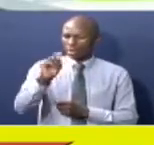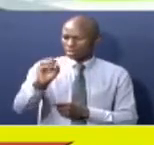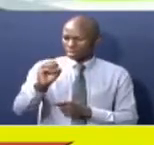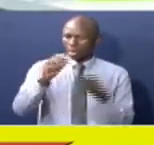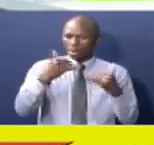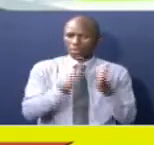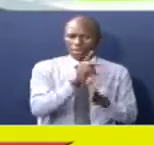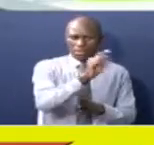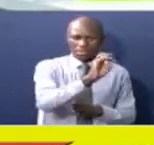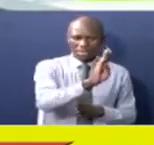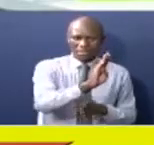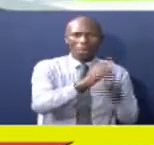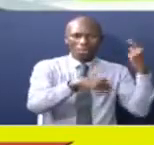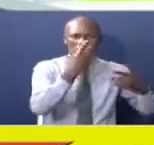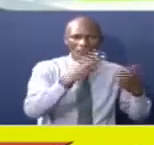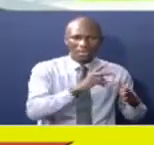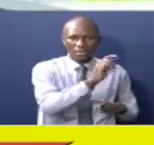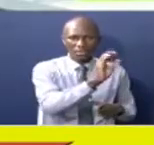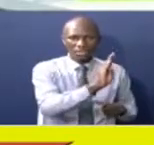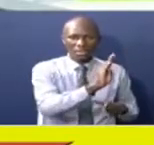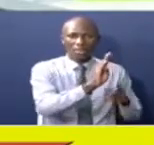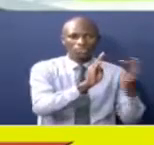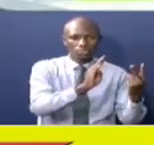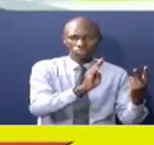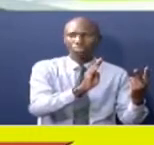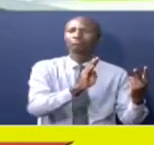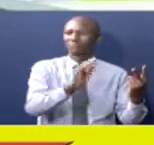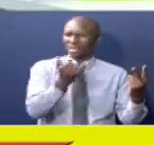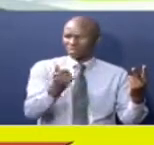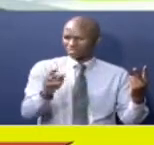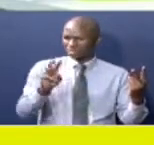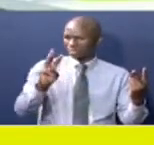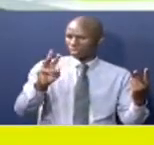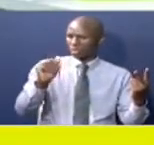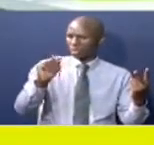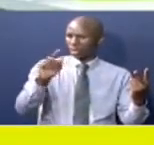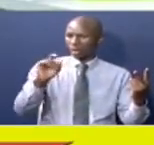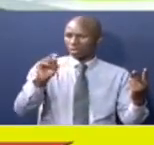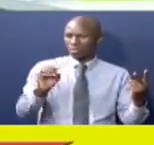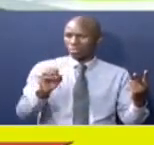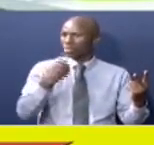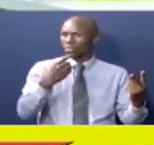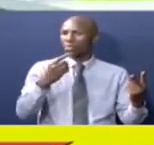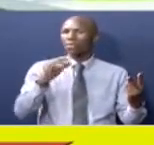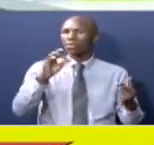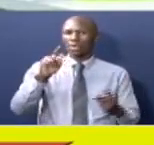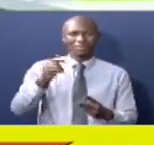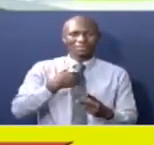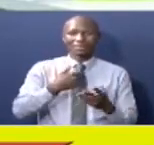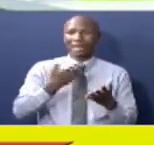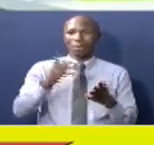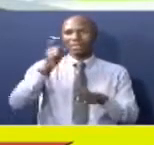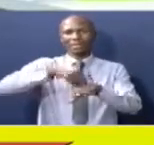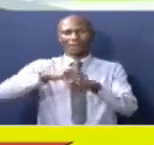KCB, KCB mokila na usindi. Mbao siye ili kwa vadhei na indi dikana tuisi timu wa Wazito, utongwe weniwe Francis Kimanzi na ila ivindani